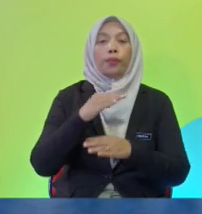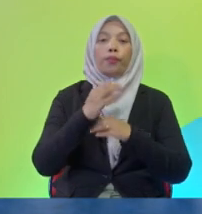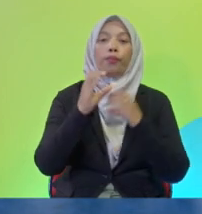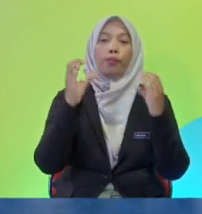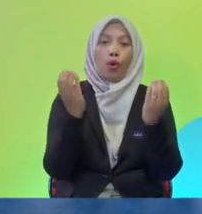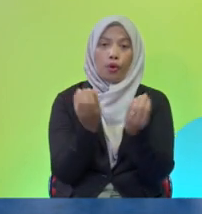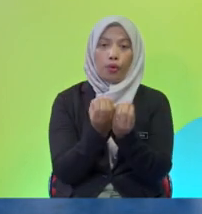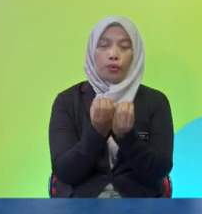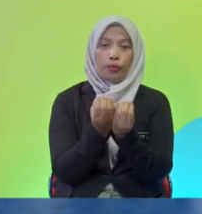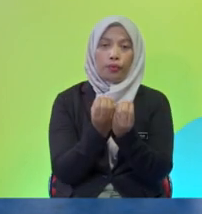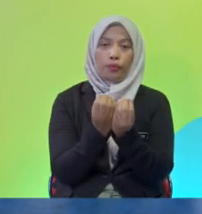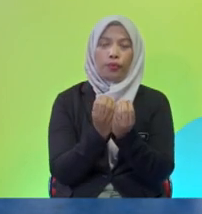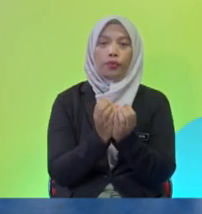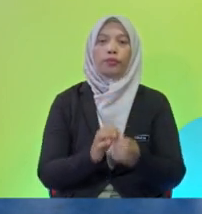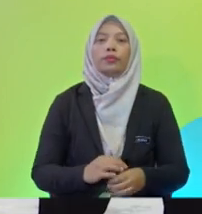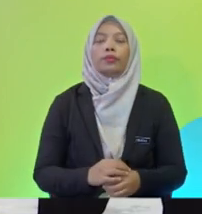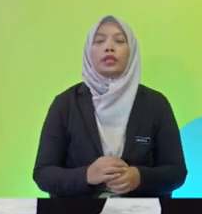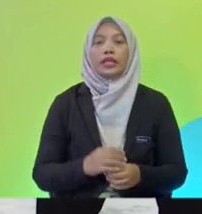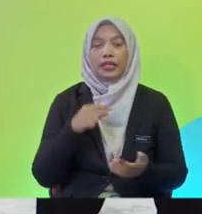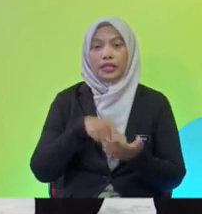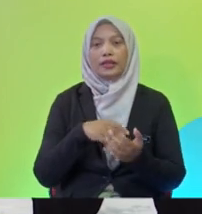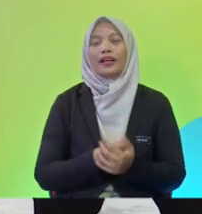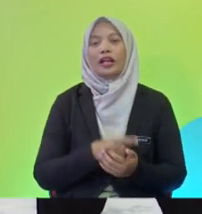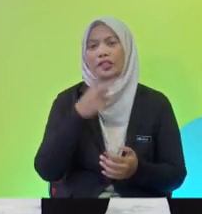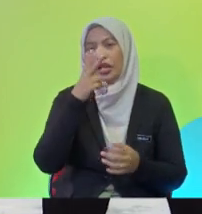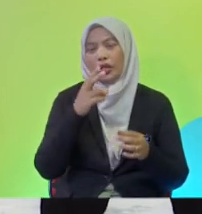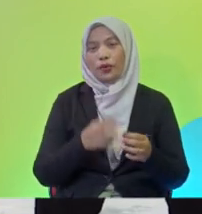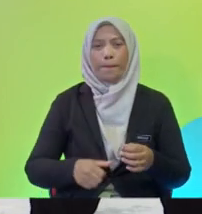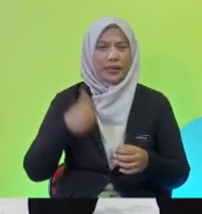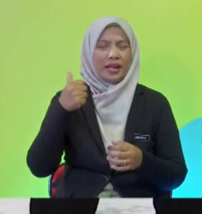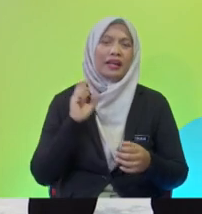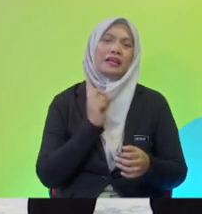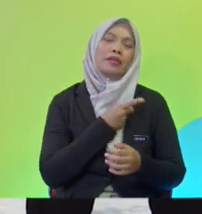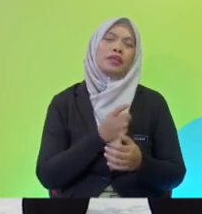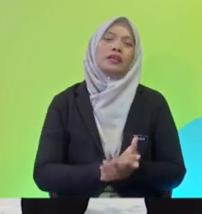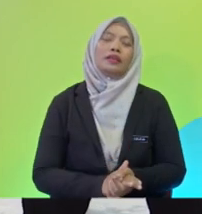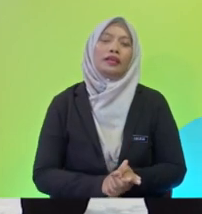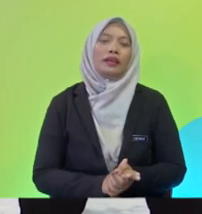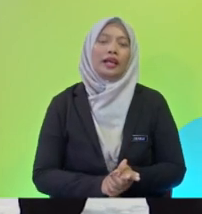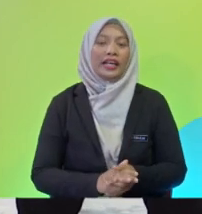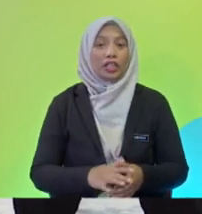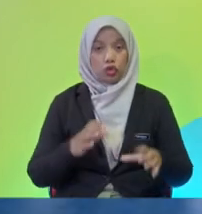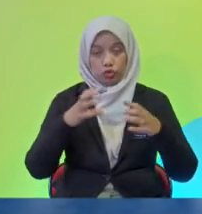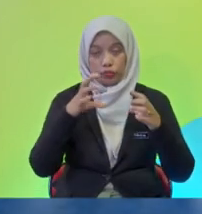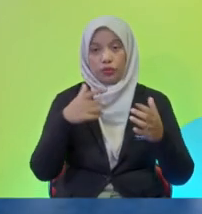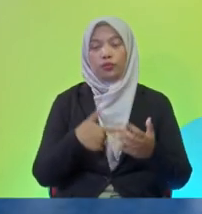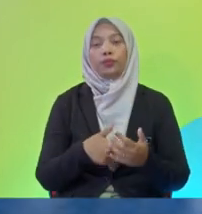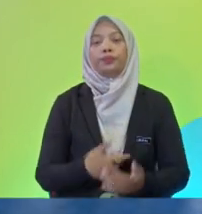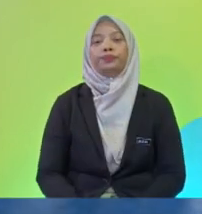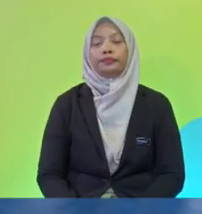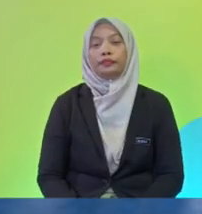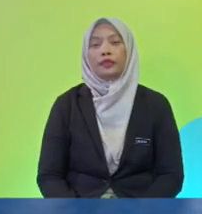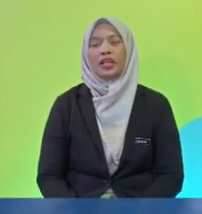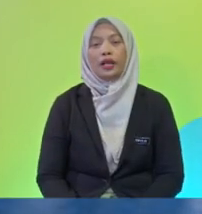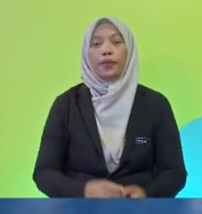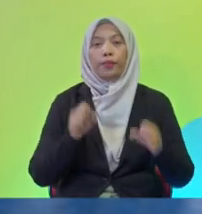Betul cikgu. Kalau okay, tengok kumpulan belah sana tu, menanglah kami cikgu. Bila tentu lagi Aiman kena tengok ya, kita kena try dulu. Okey. Okey, okay, baiklah.